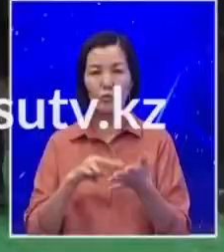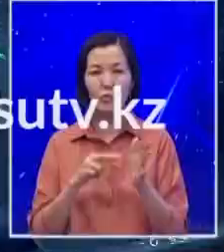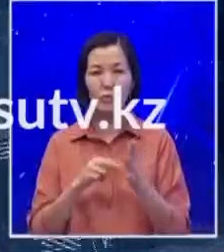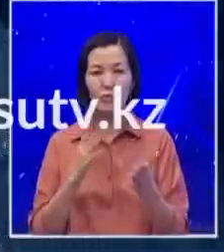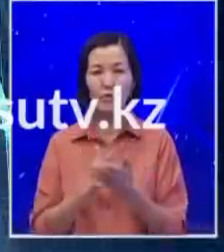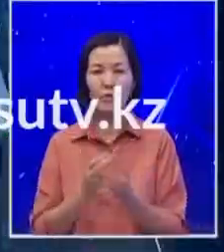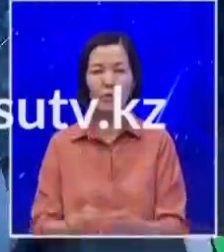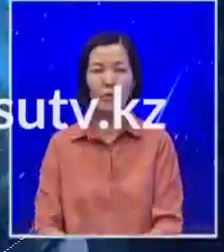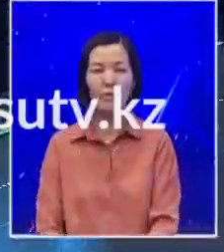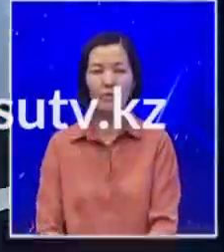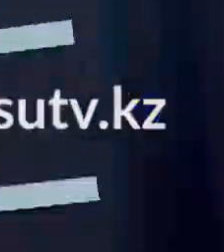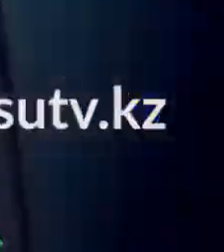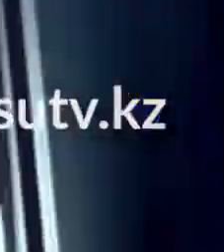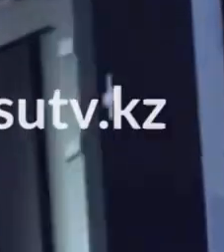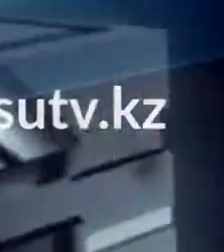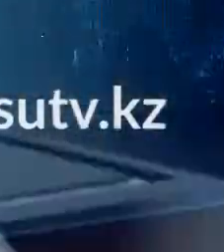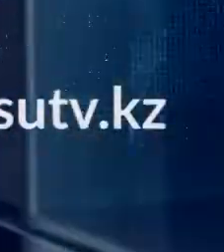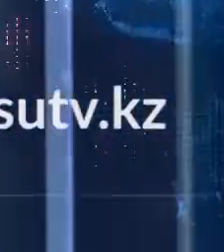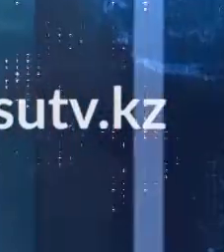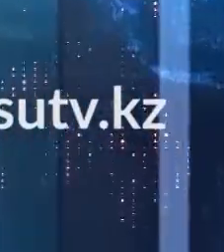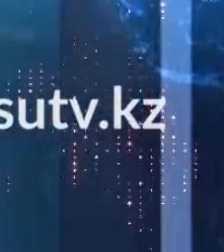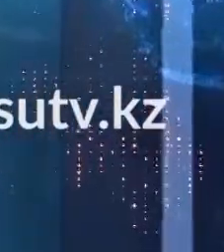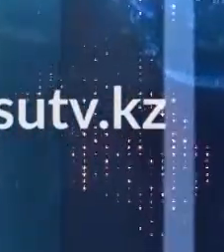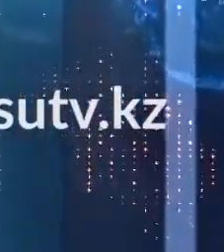Нұрланұлы, Айдос Қалиев, Жетісу телеарнасы, Талғар ауданынан.